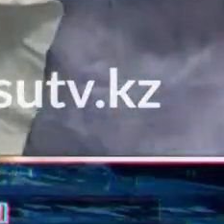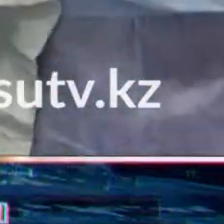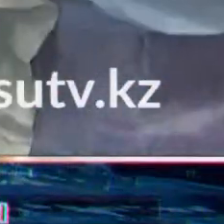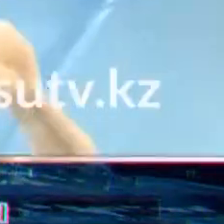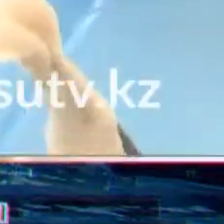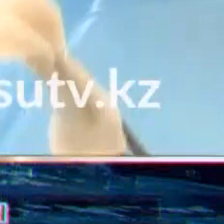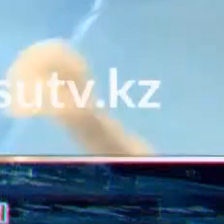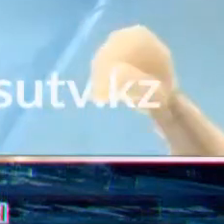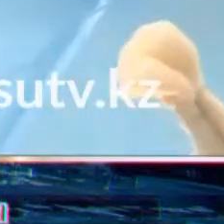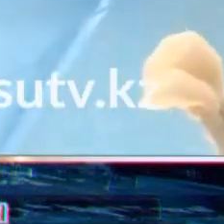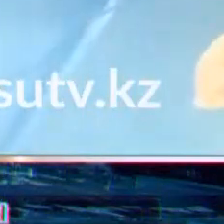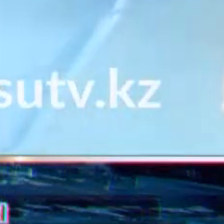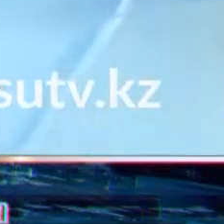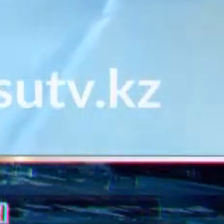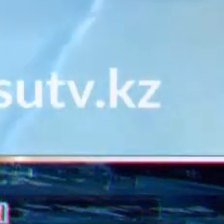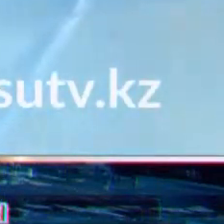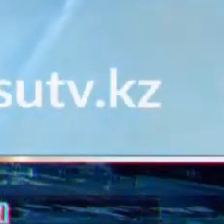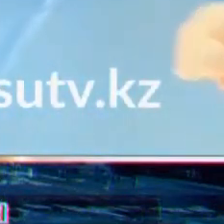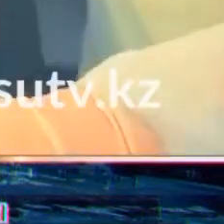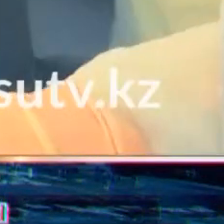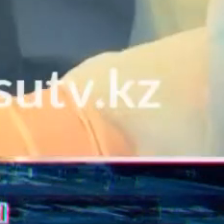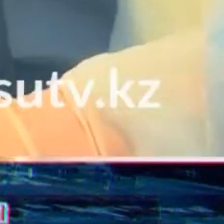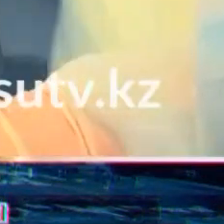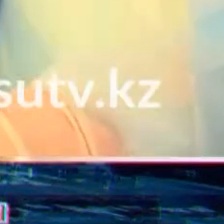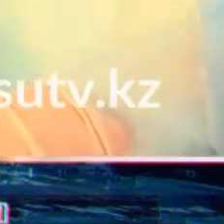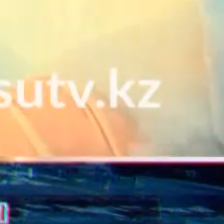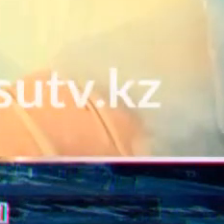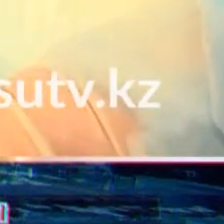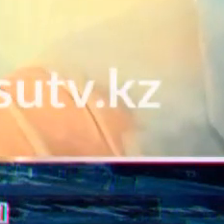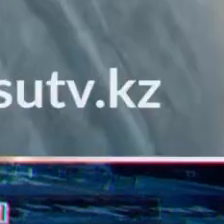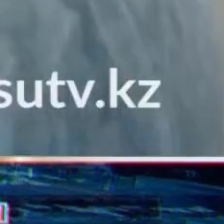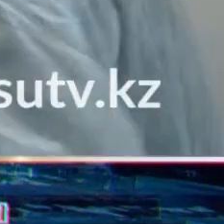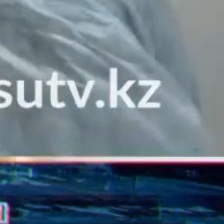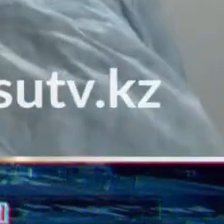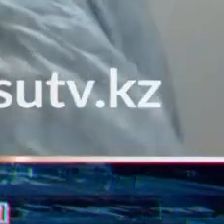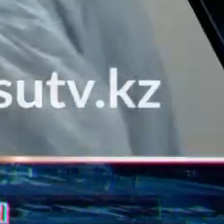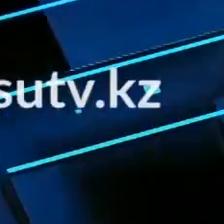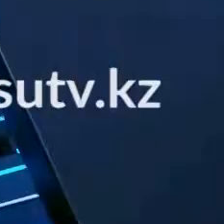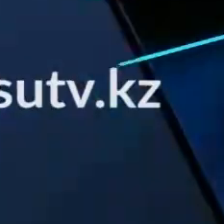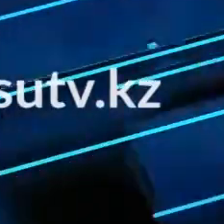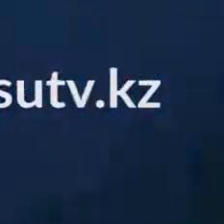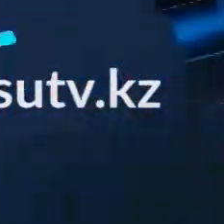Знания бесценны. Известный врач-хирург Нурлан Арын проводит бесплатные мастер-классы.